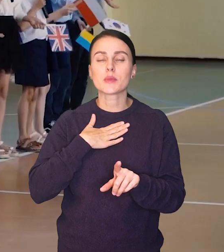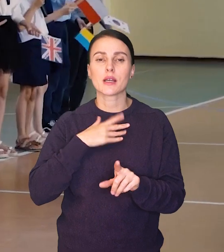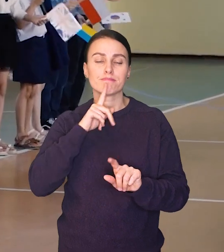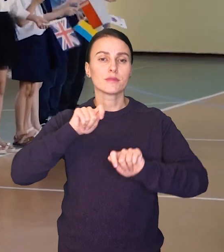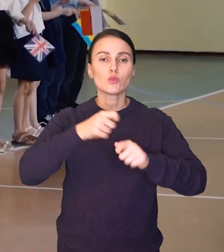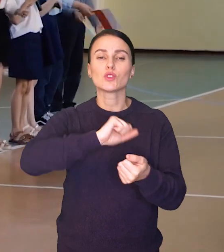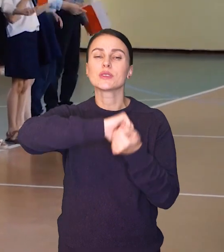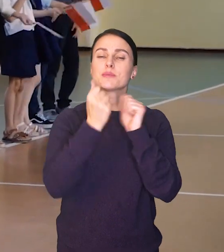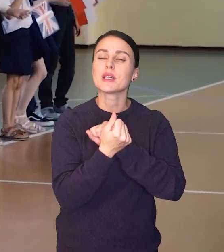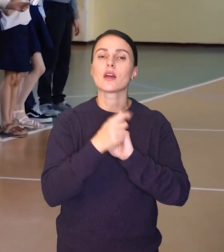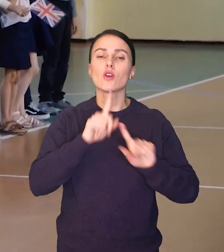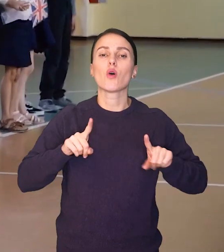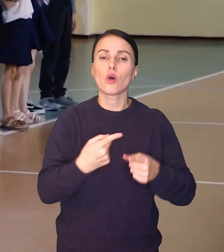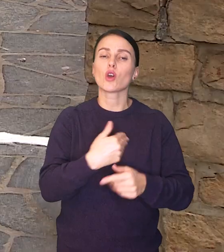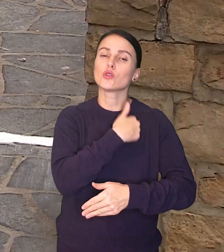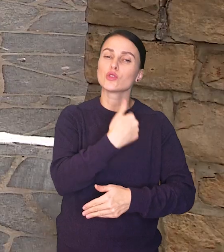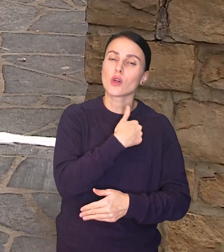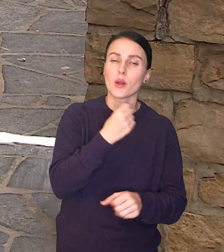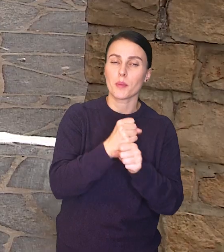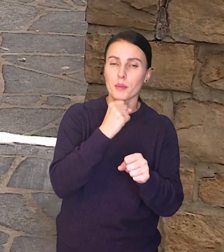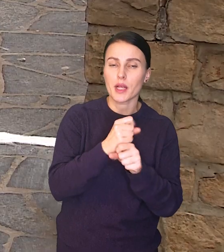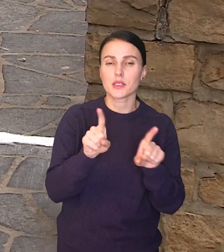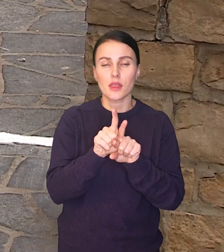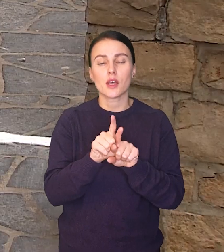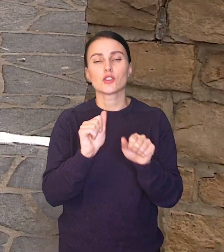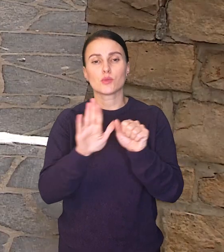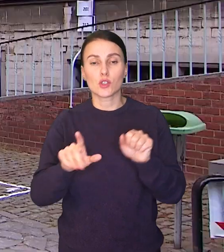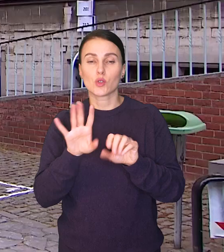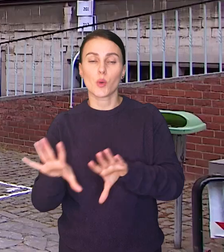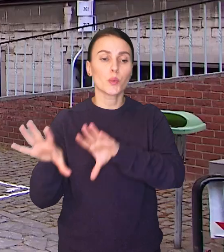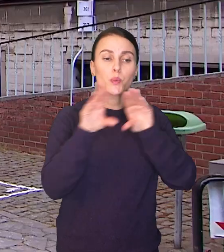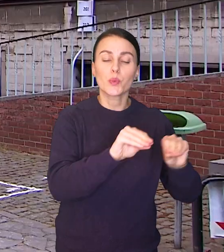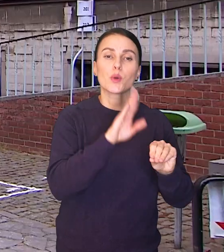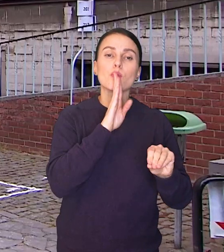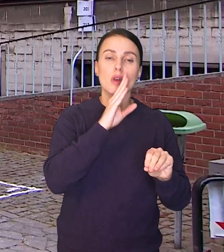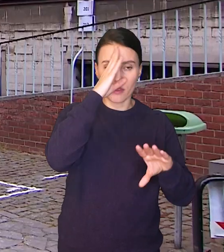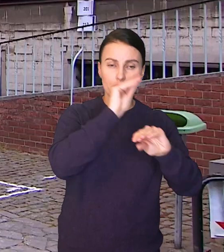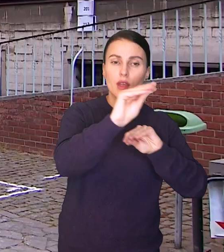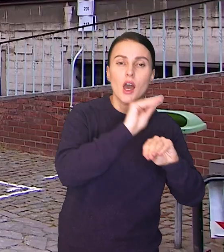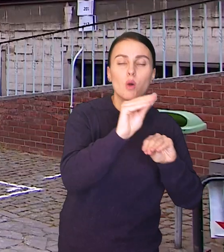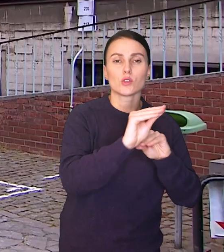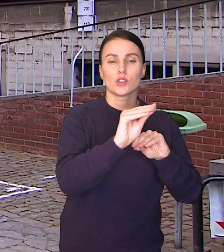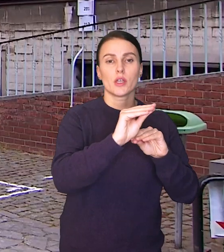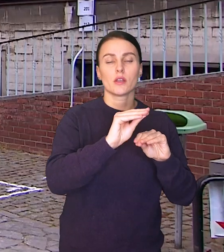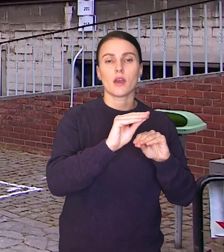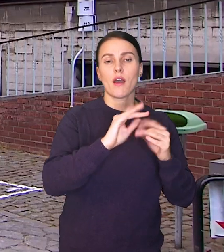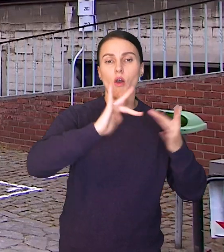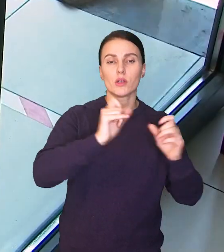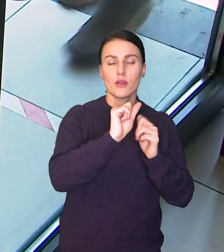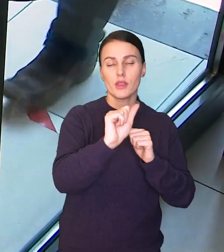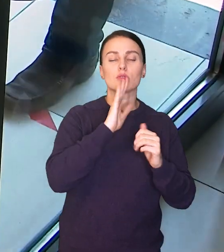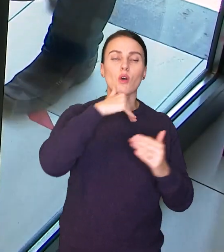zmiany w organizacji pracy również wrocławskich szkół i przedszkoli. O przejściu na nauczanie zdalne lub hybrydowe decyduje dyrektor